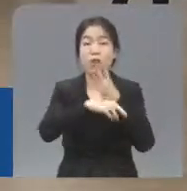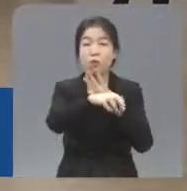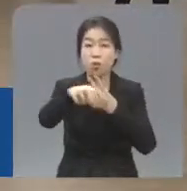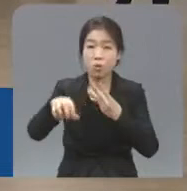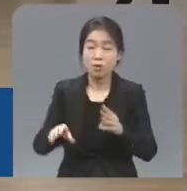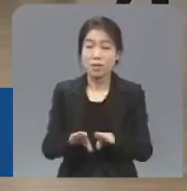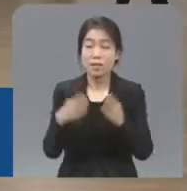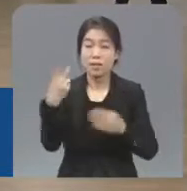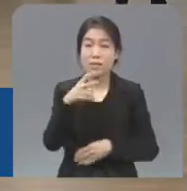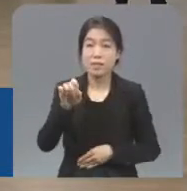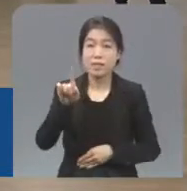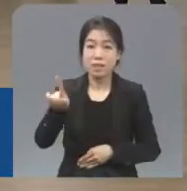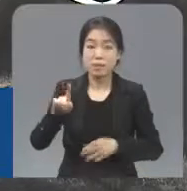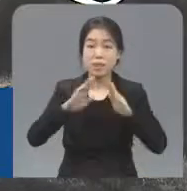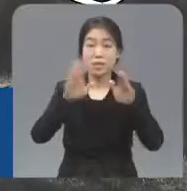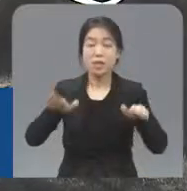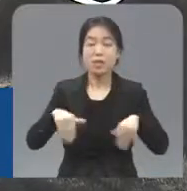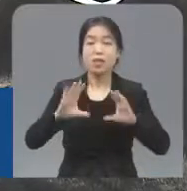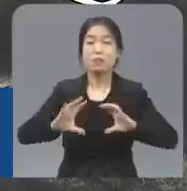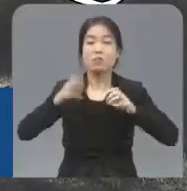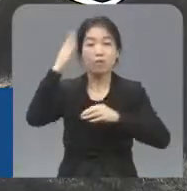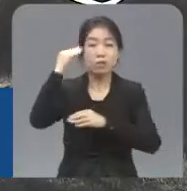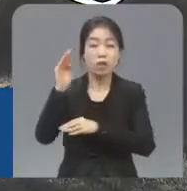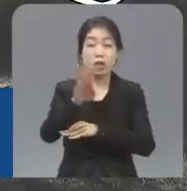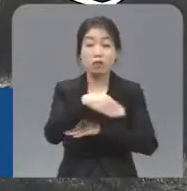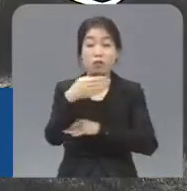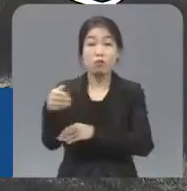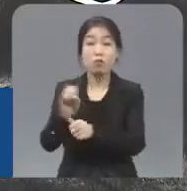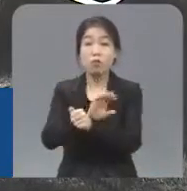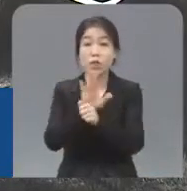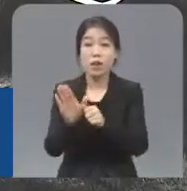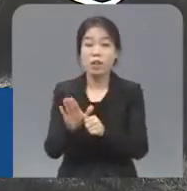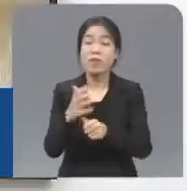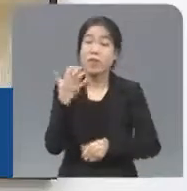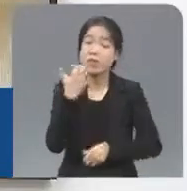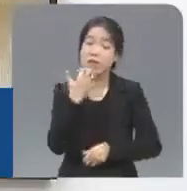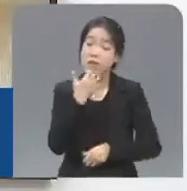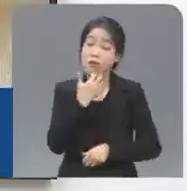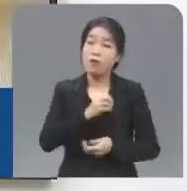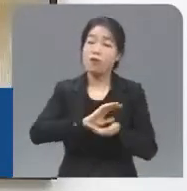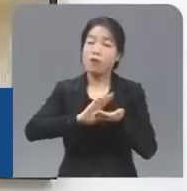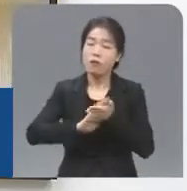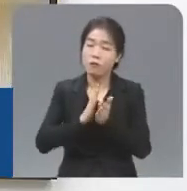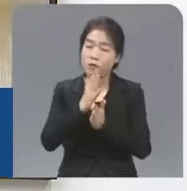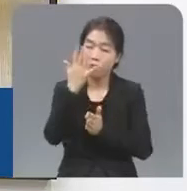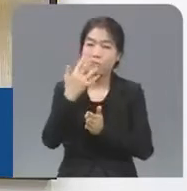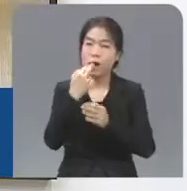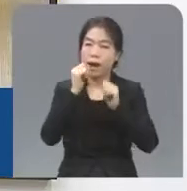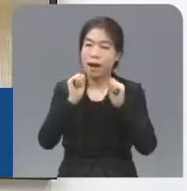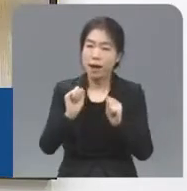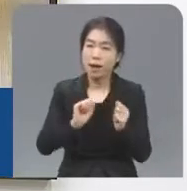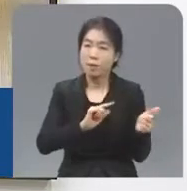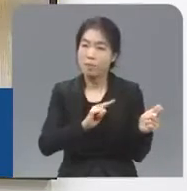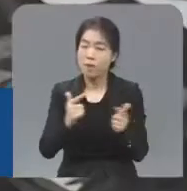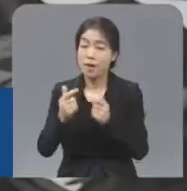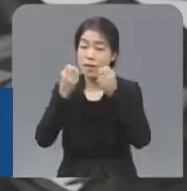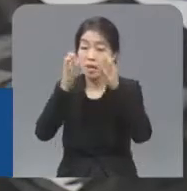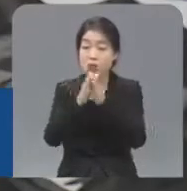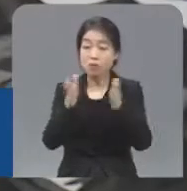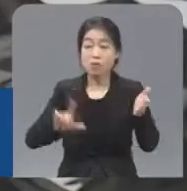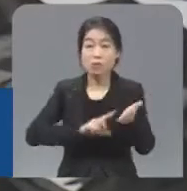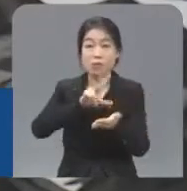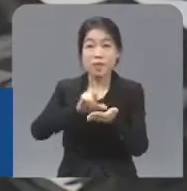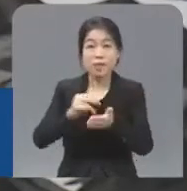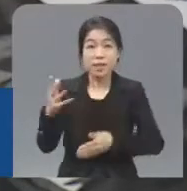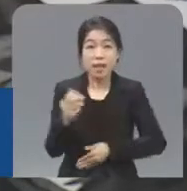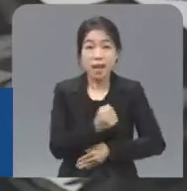2021 전남 국제 수목 비엔날레는 옻의 찬란 모노크롬 생동하는 수묵의 새로운 출발 이란 주제로